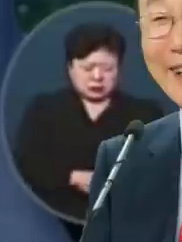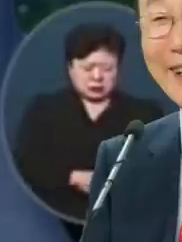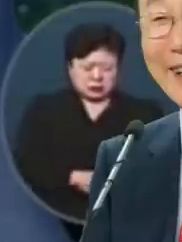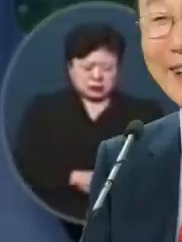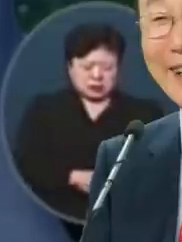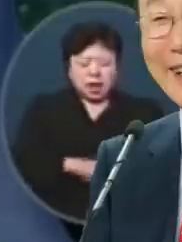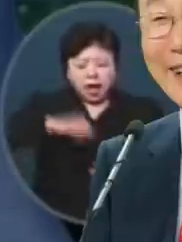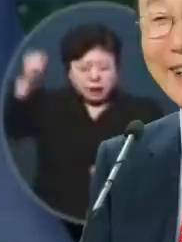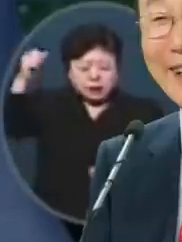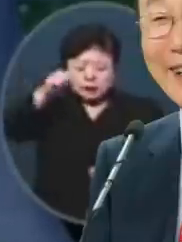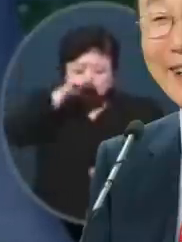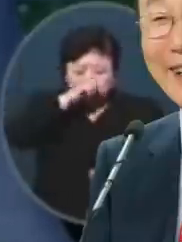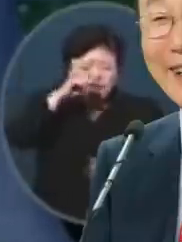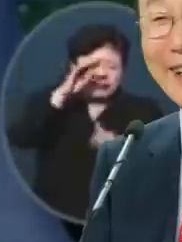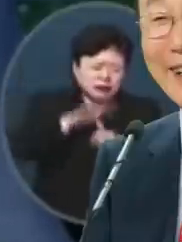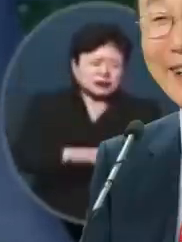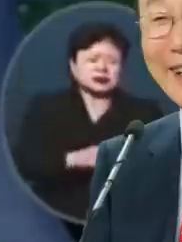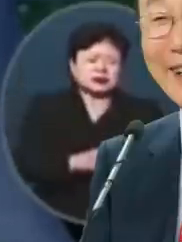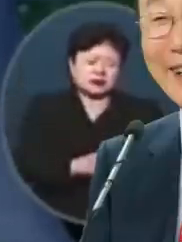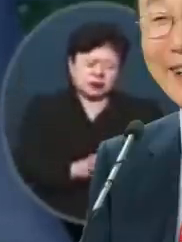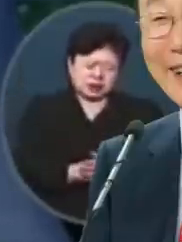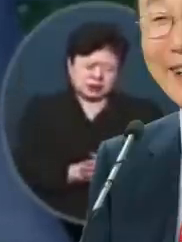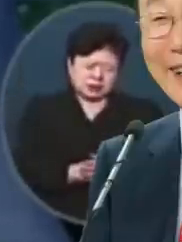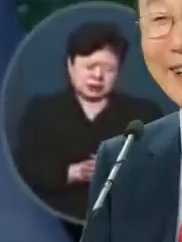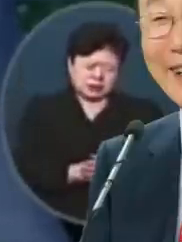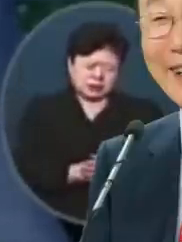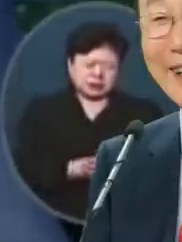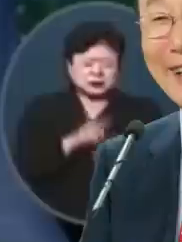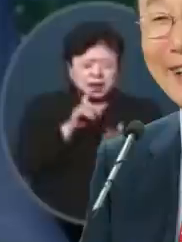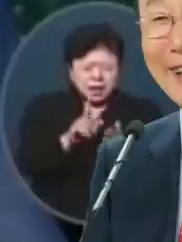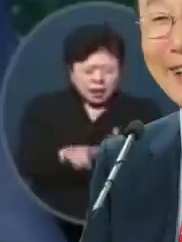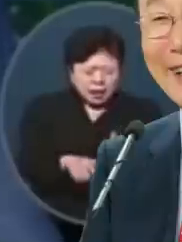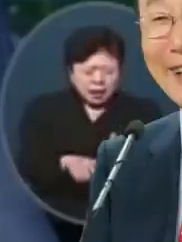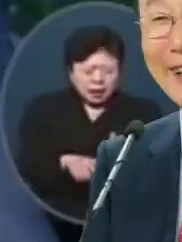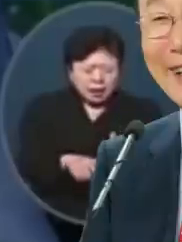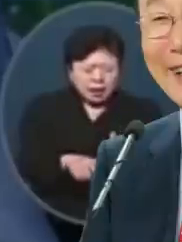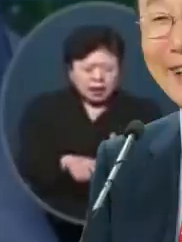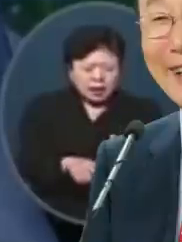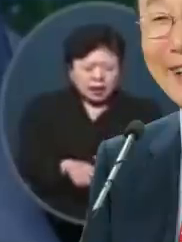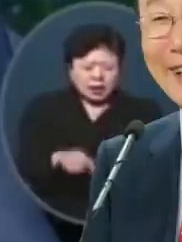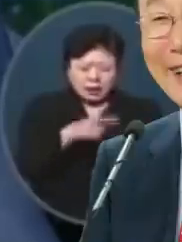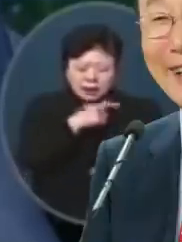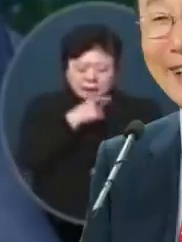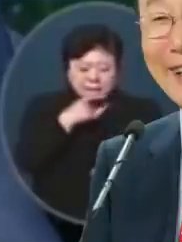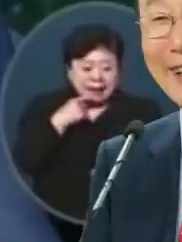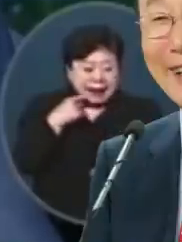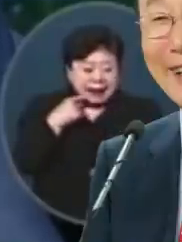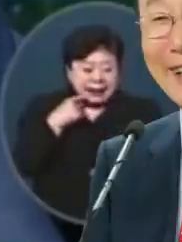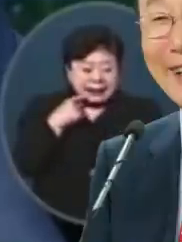걸렸으면 좋은데 떨어졌는데 그때는 빨치산이 굉장히 심했습니다.